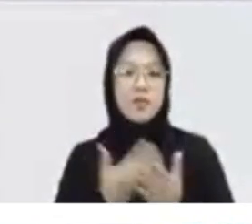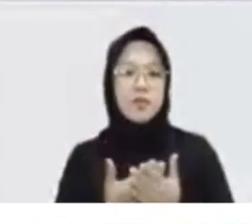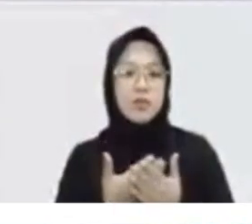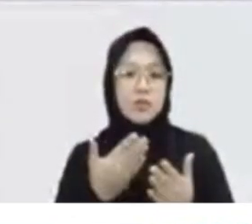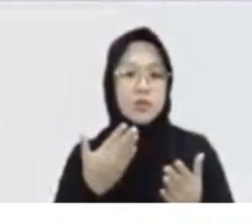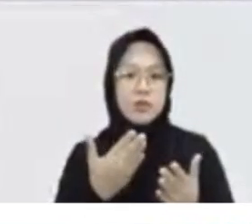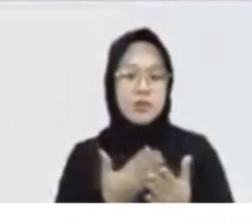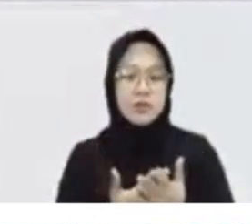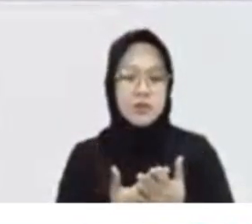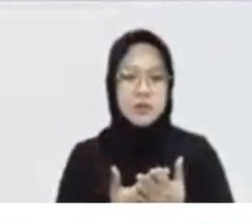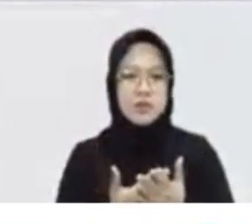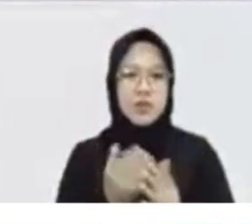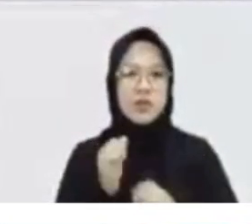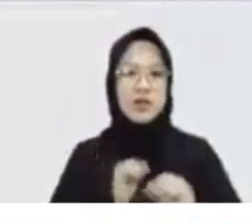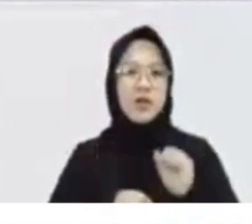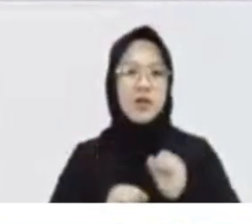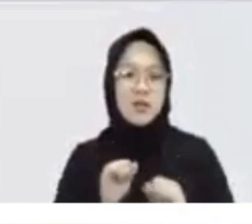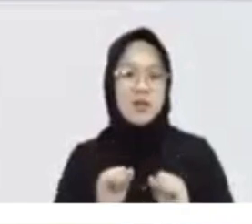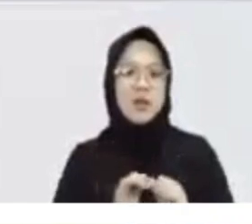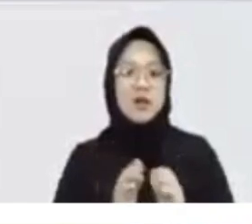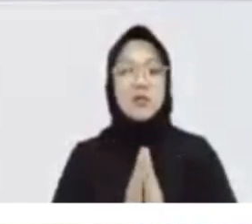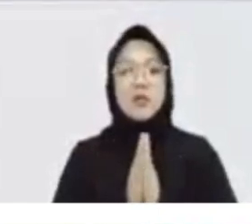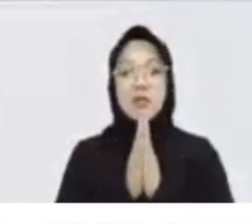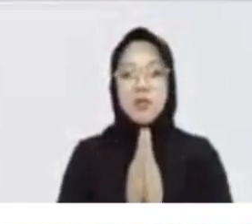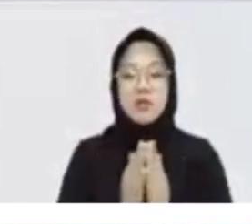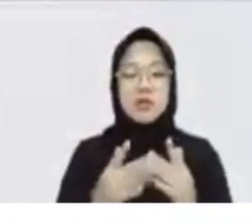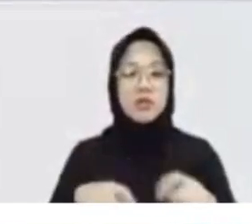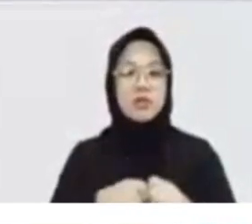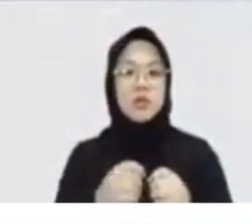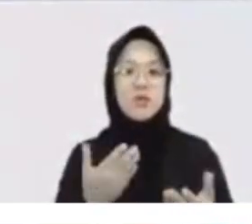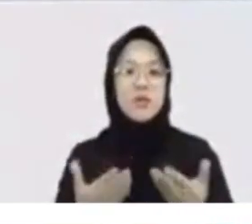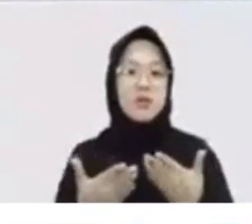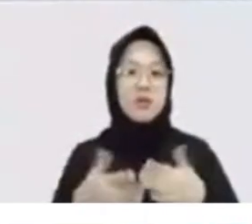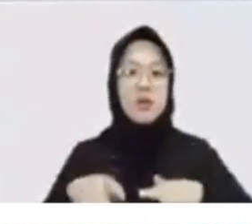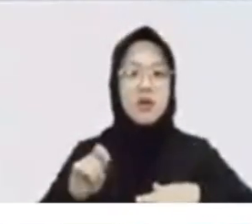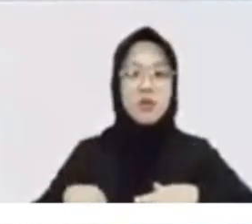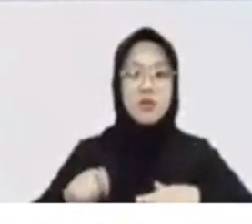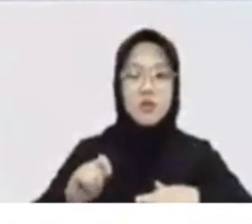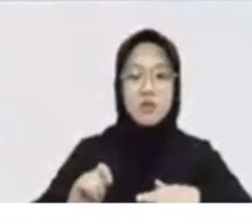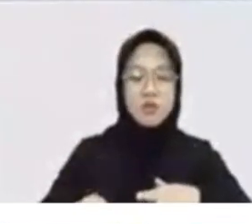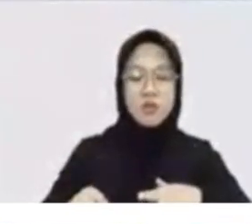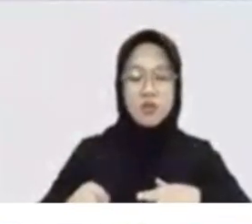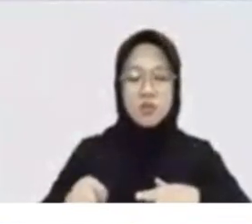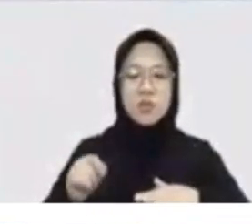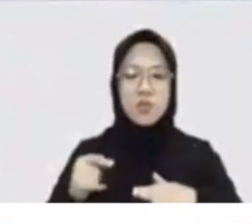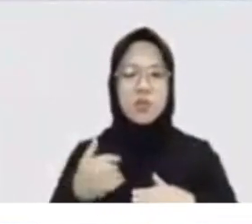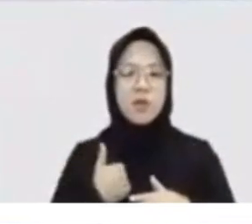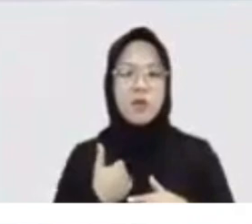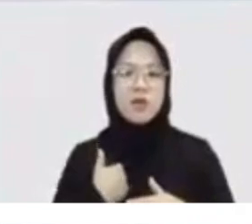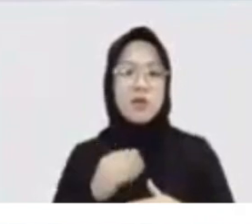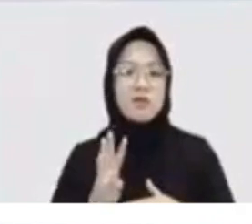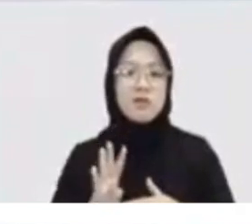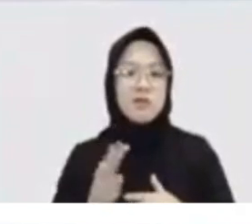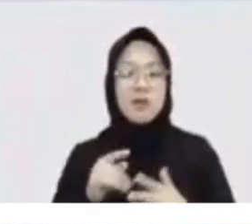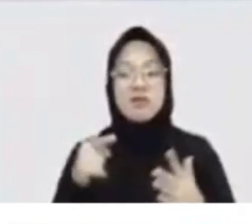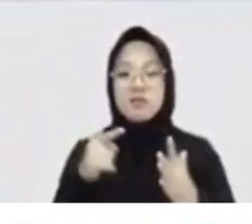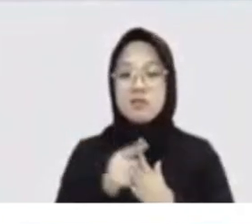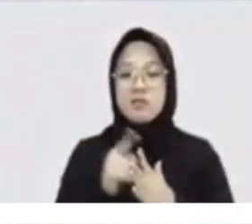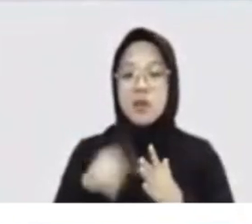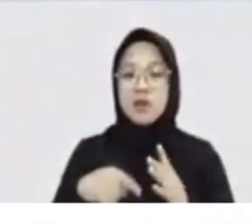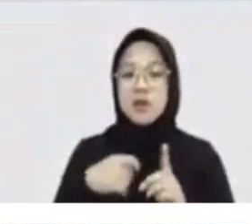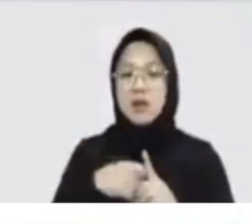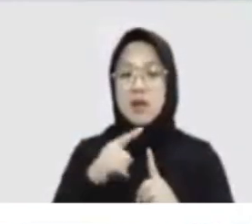tidak relevan terhadap Dal pemohon berdasarkan pertimbangan hukum sebagaimana tersebut di atas Dali pemohon terdapat pemilih yang menggunakan ktpl luar